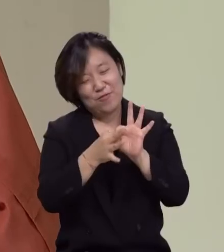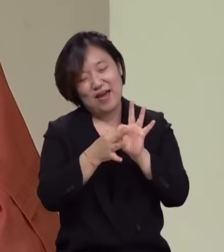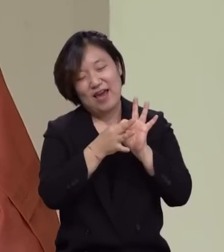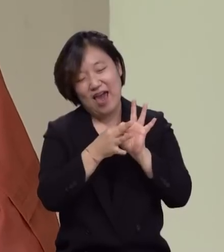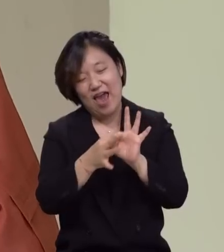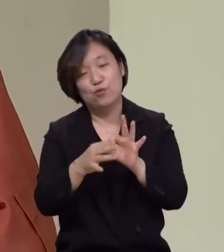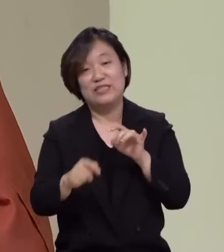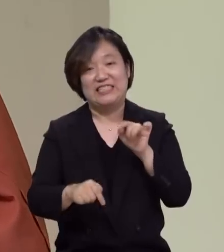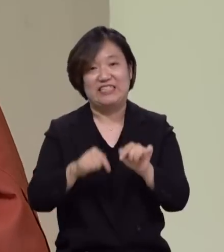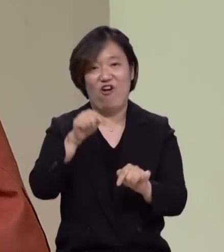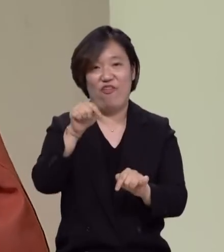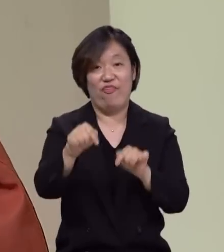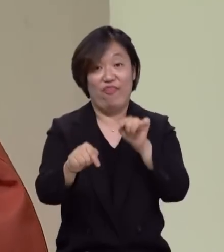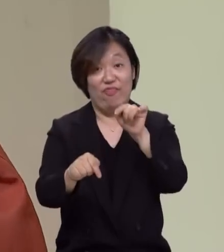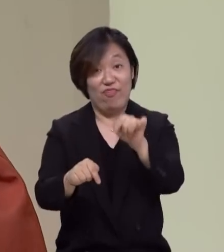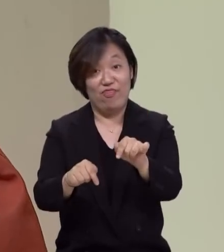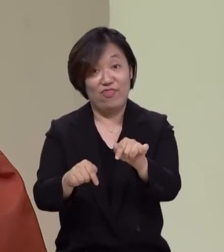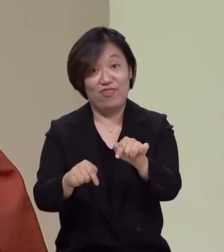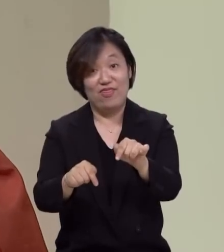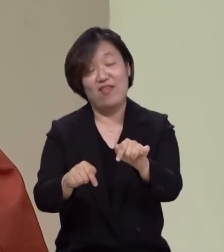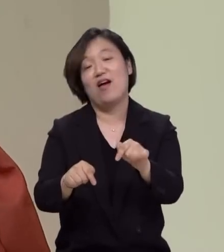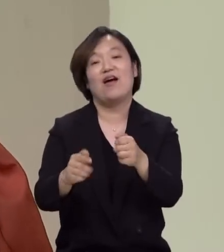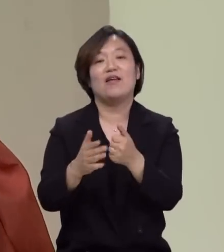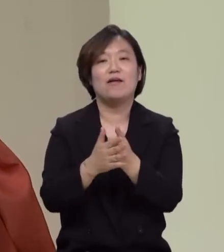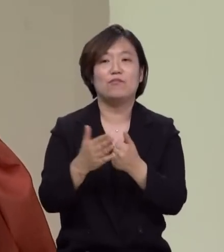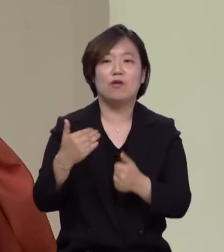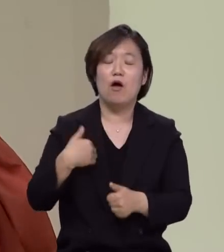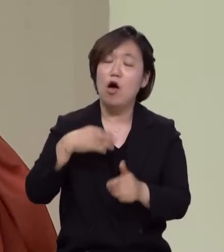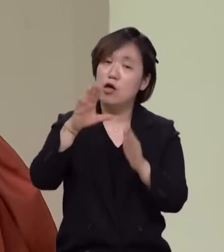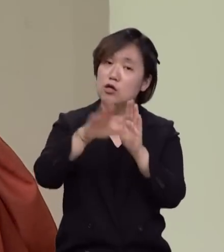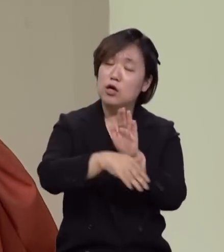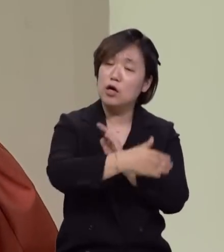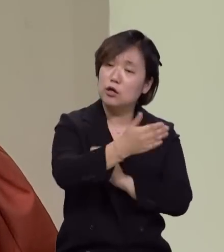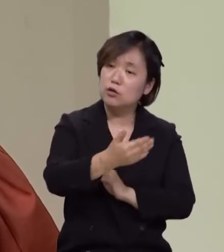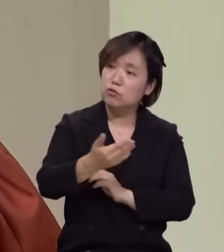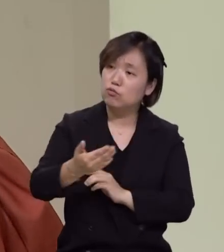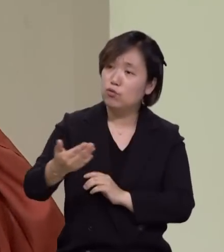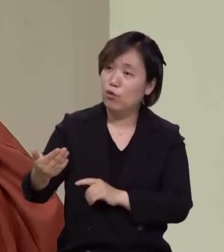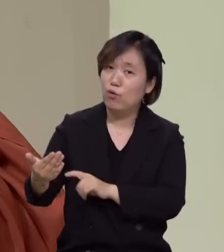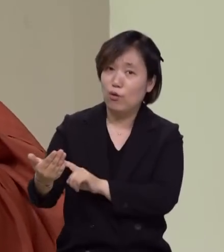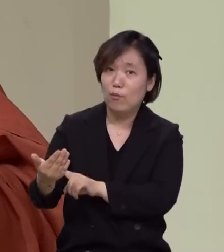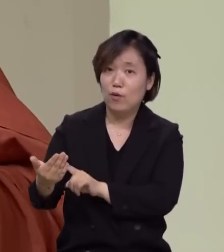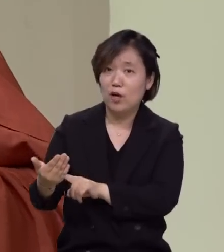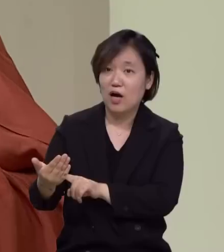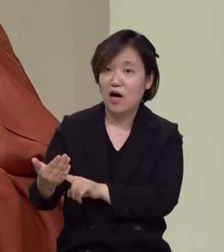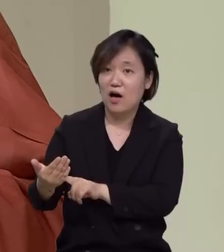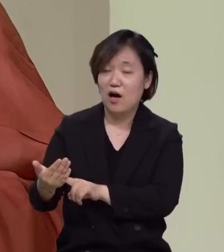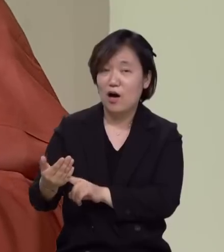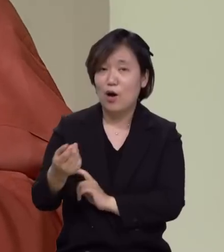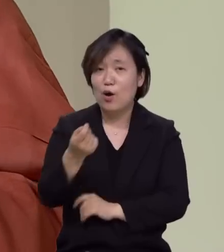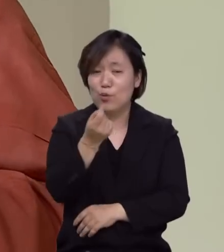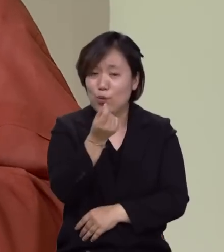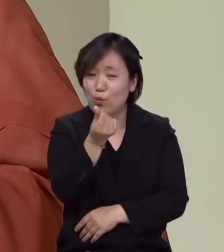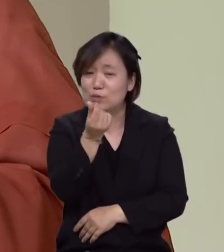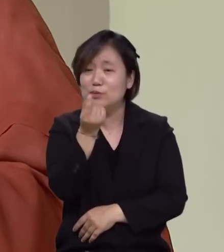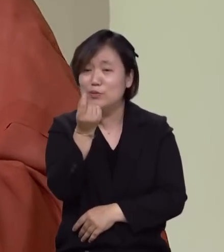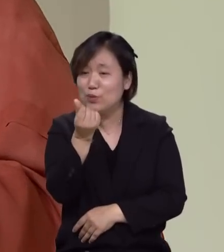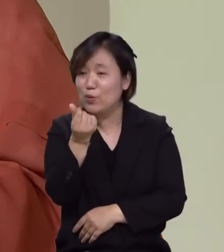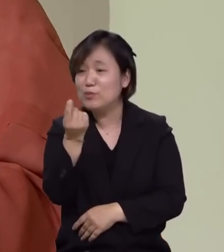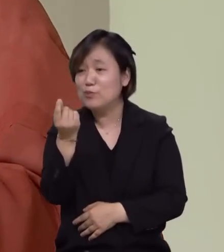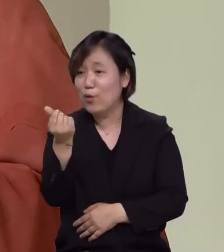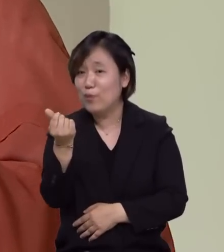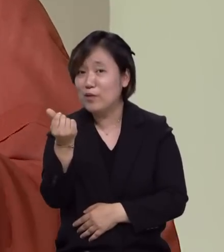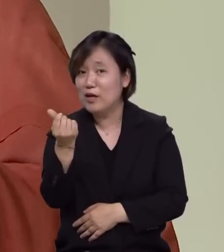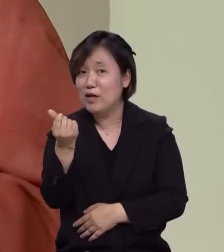나아가다 보니까 그렇게 점점 시간이 지나고 시간이 지나고 시간이 지날수록 조금씩 조금씩